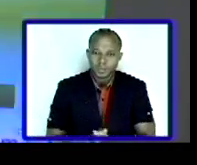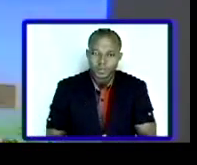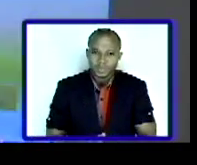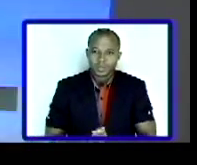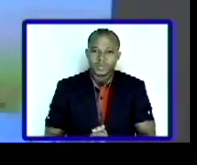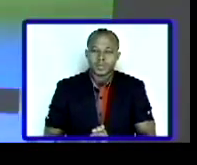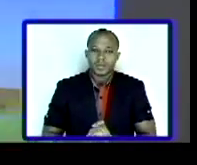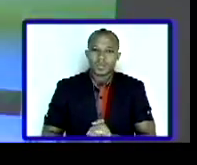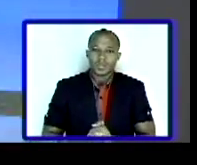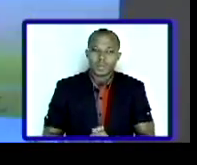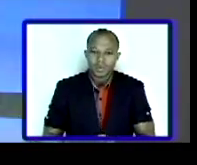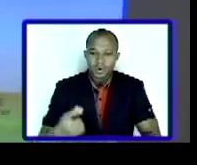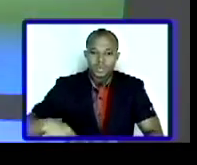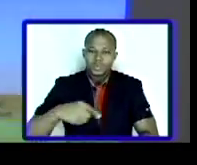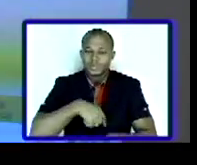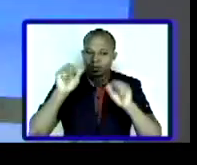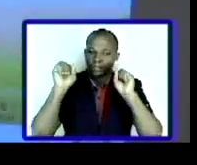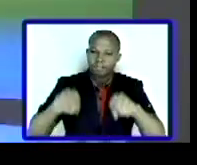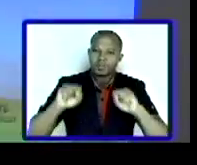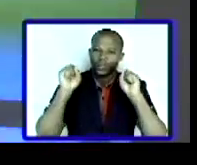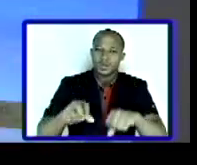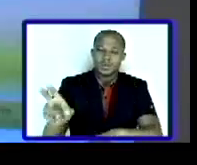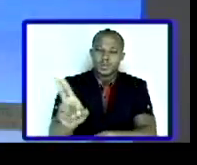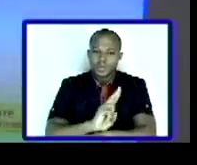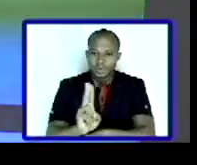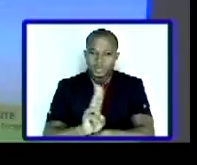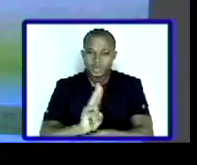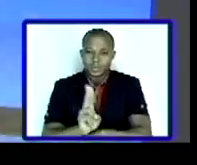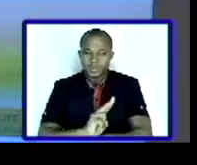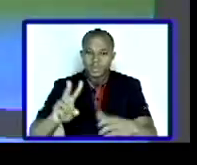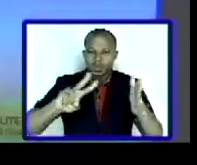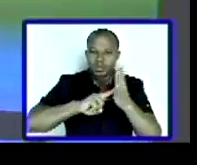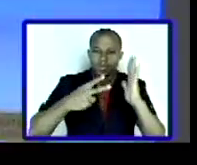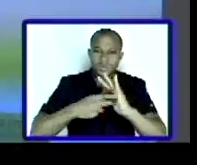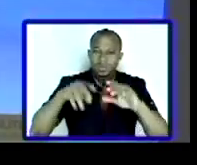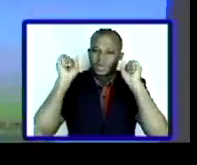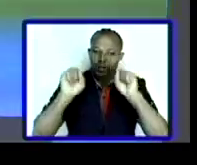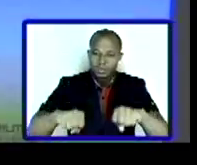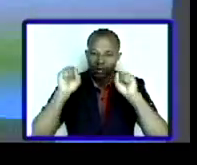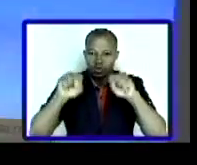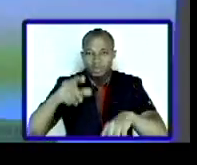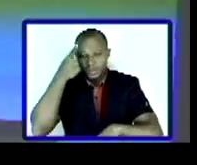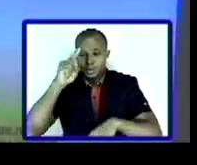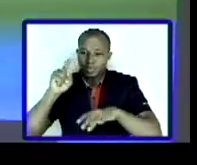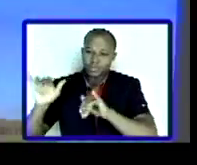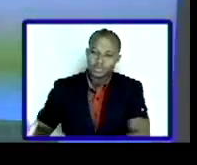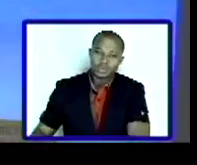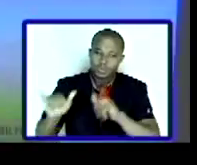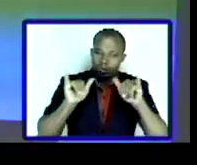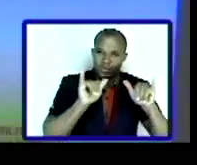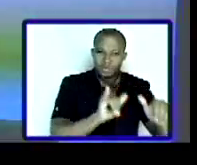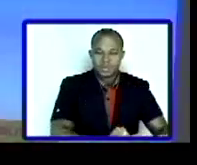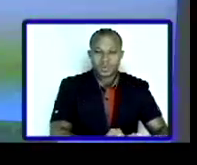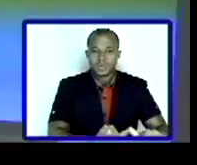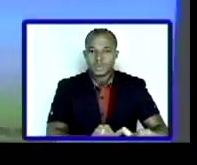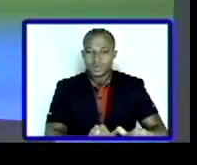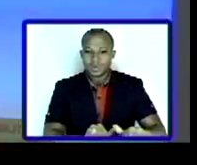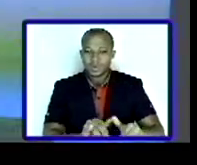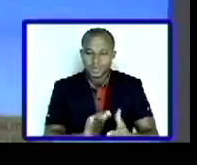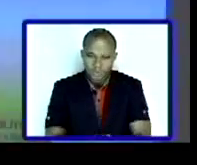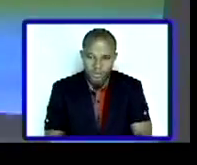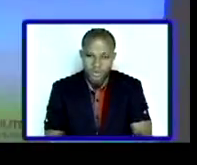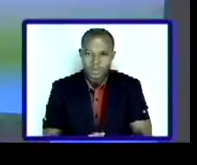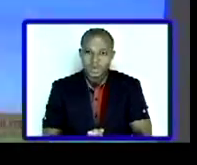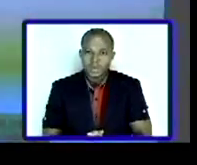etc. Pour pouvoir les utiliser, ça requiert un ensemble d'actions, c'est-à-dire la possibilité de se déplacer, atteindre des